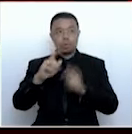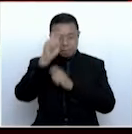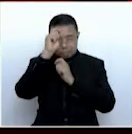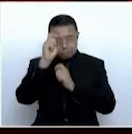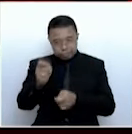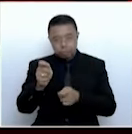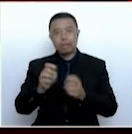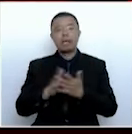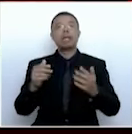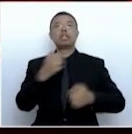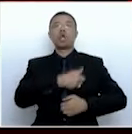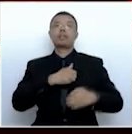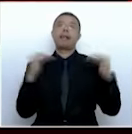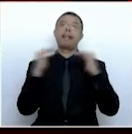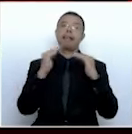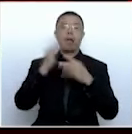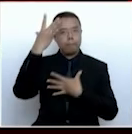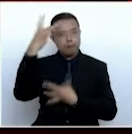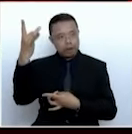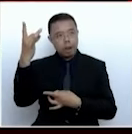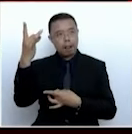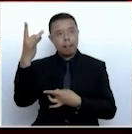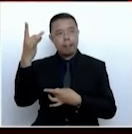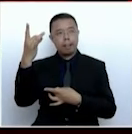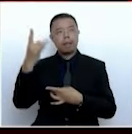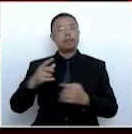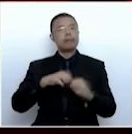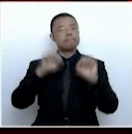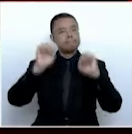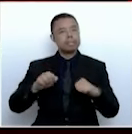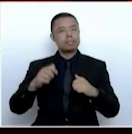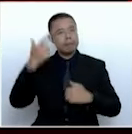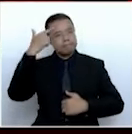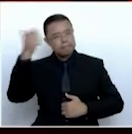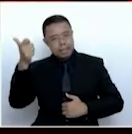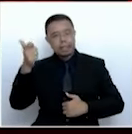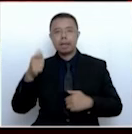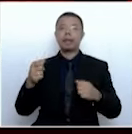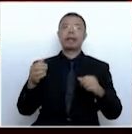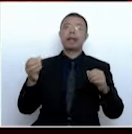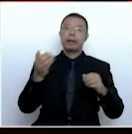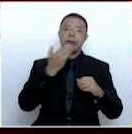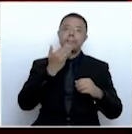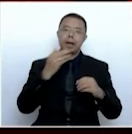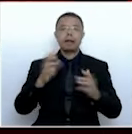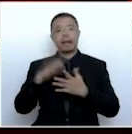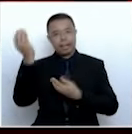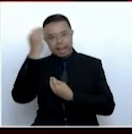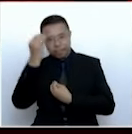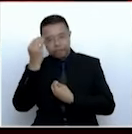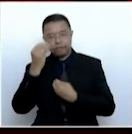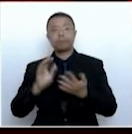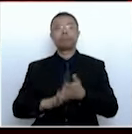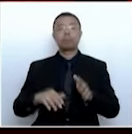kesetaraan sosial, profesional yang terampil, praktis, dan kreatif. Dan